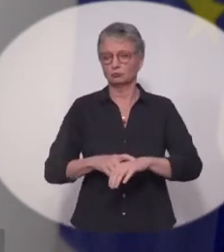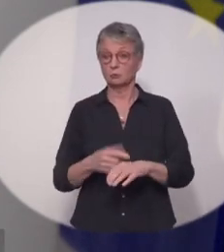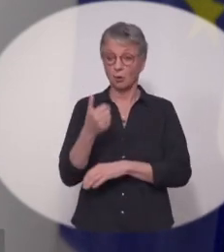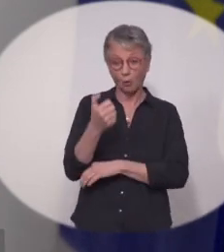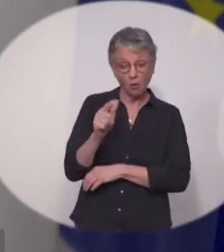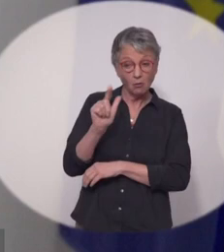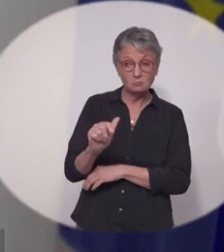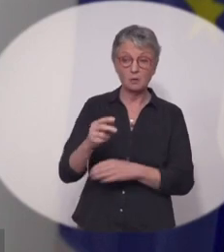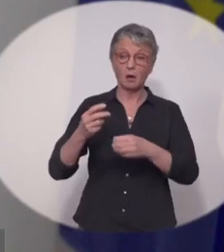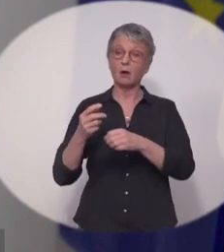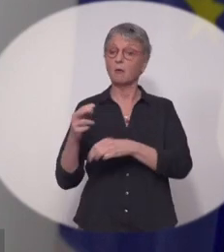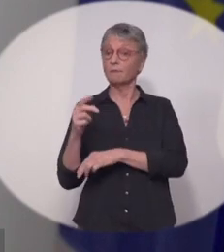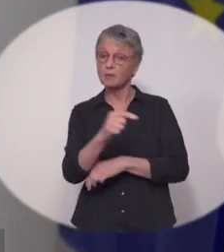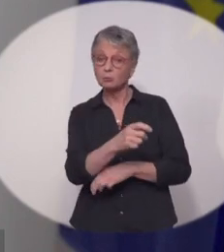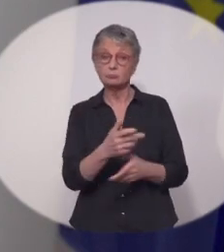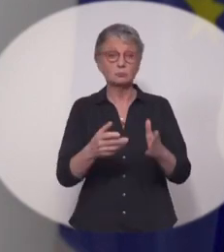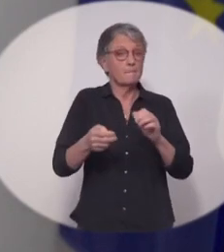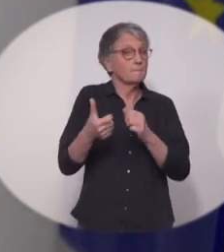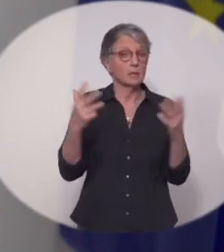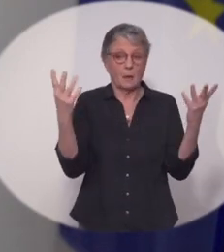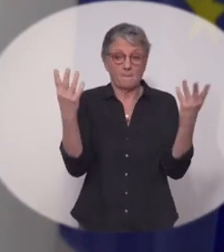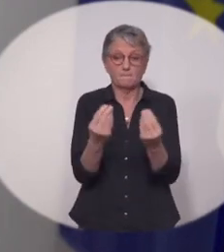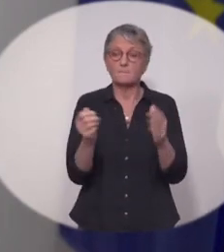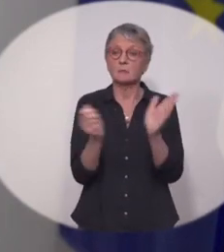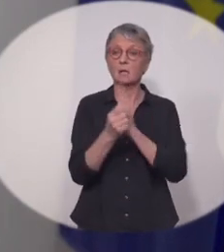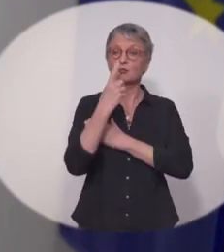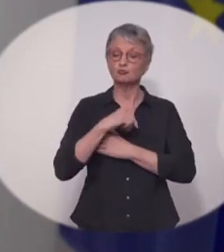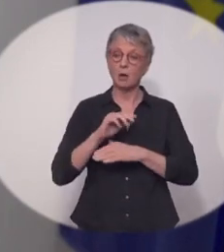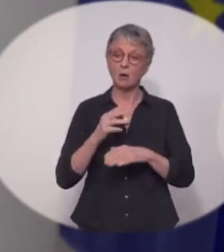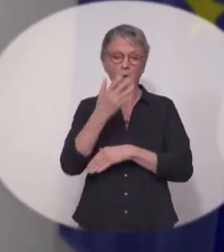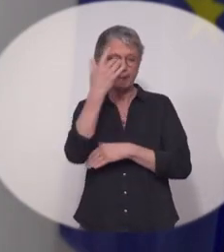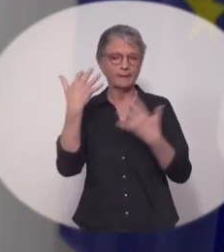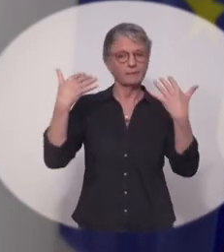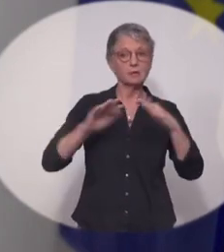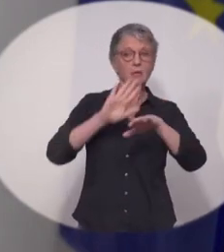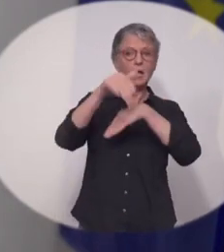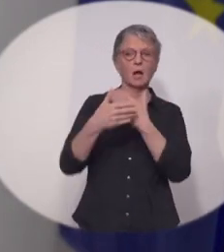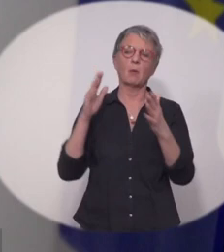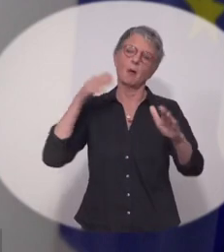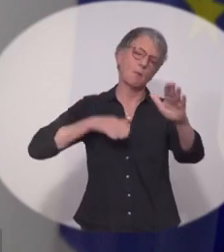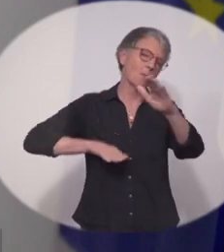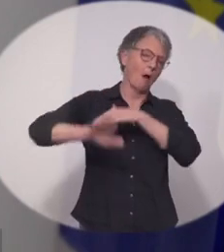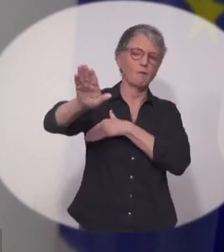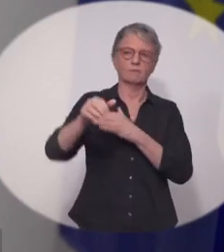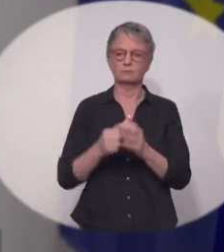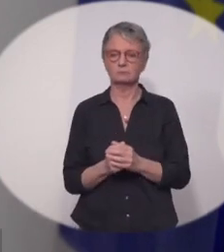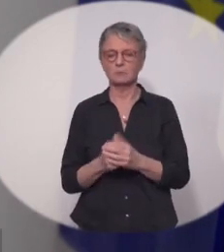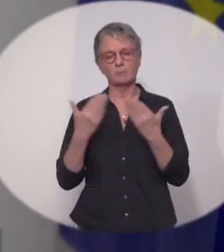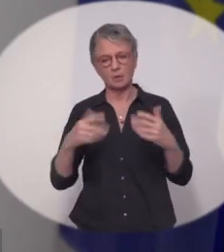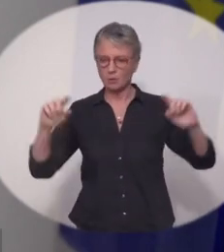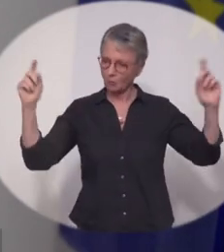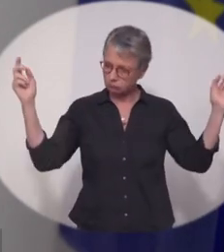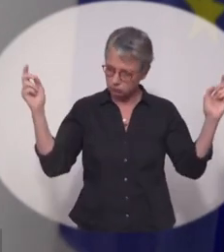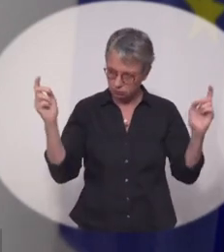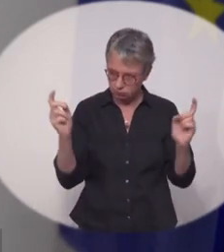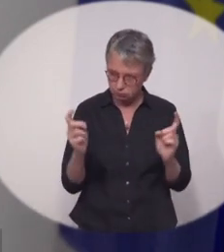virus avait pratiquement disparu au mois de juin a connu après l'été une deuxième vague catastrophique elle a retrouvé aujourd'hui un